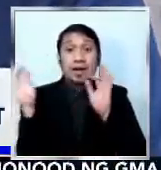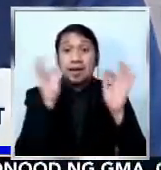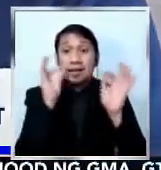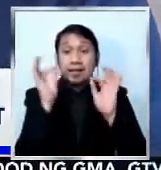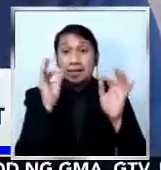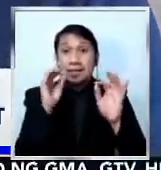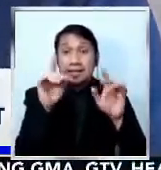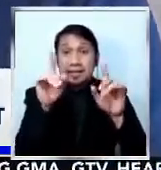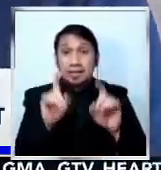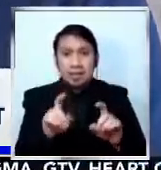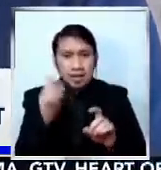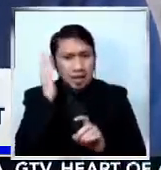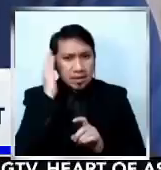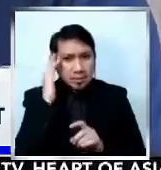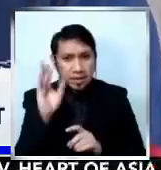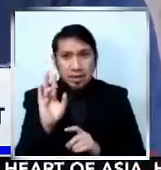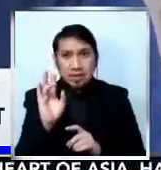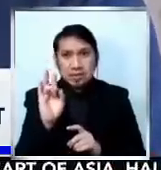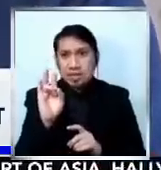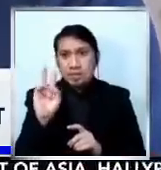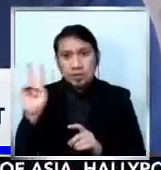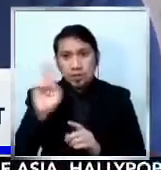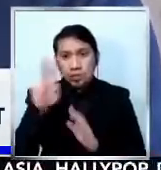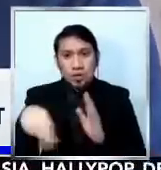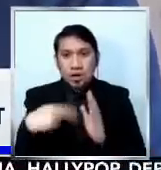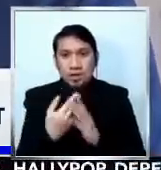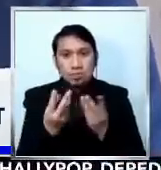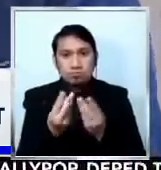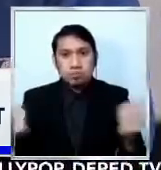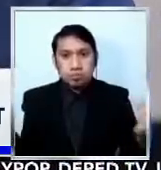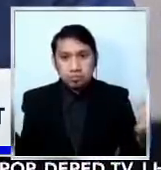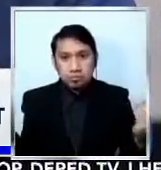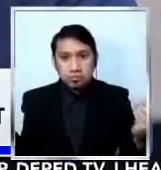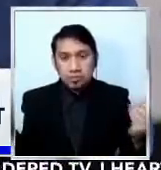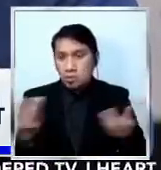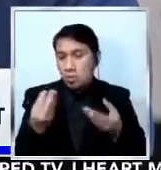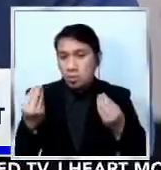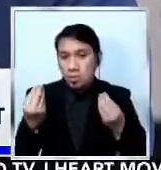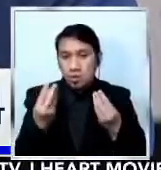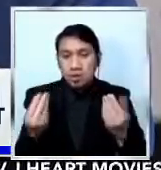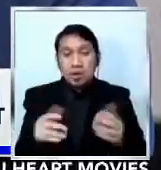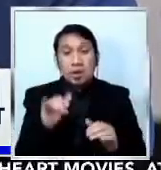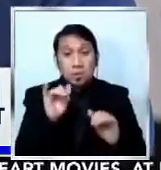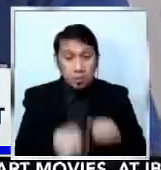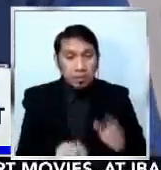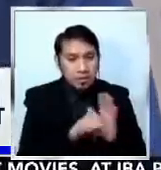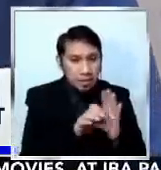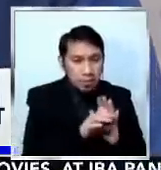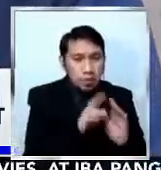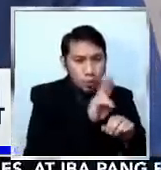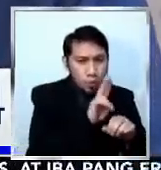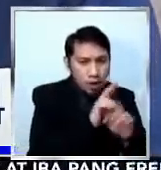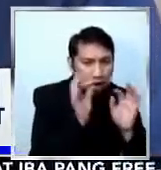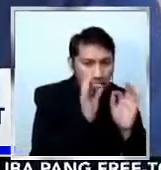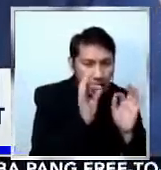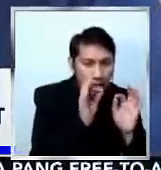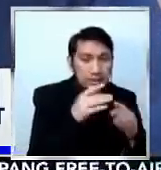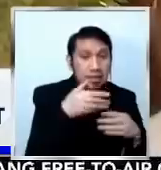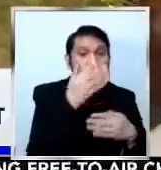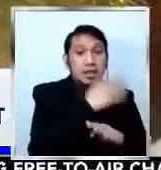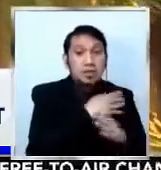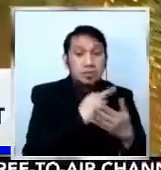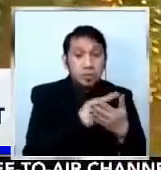alam mo, after 72 hours, nagdi-dissipate yan eh. Pwedeng nagdroga ka nung isang linggo, negative ka. Mas maganda,